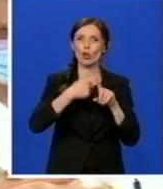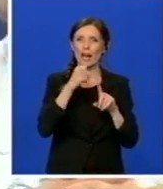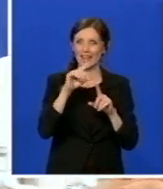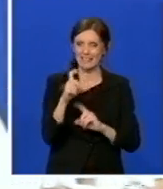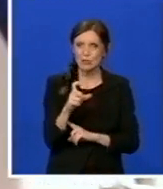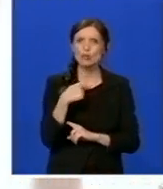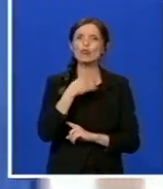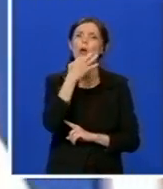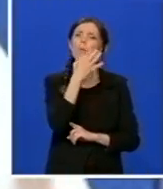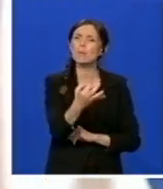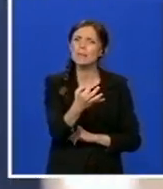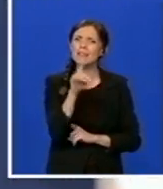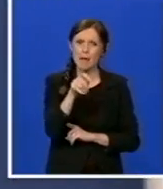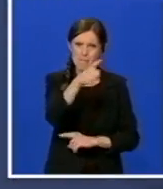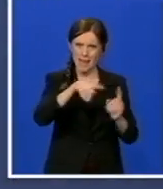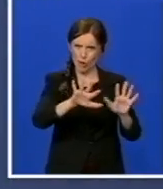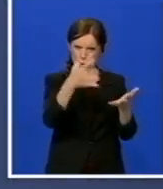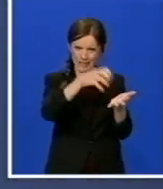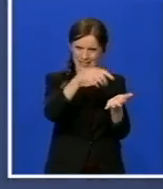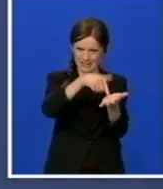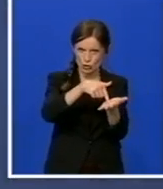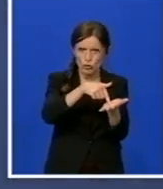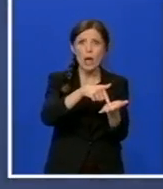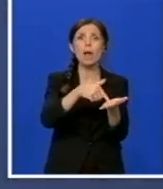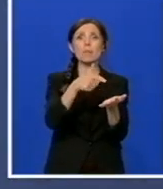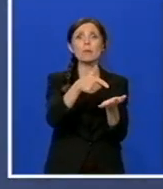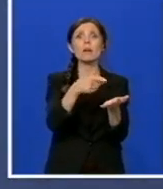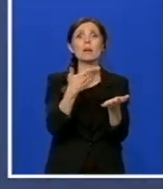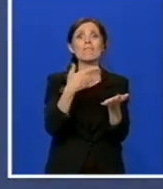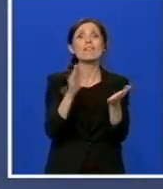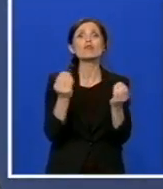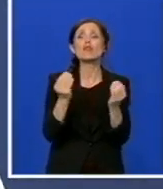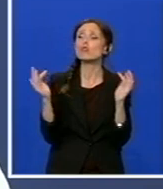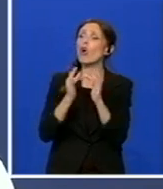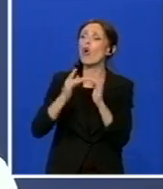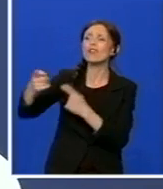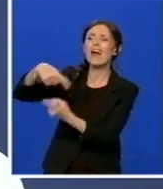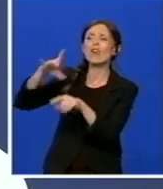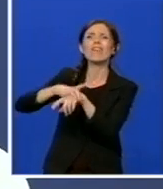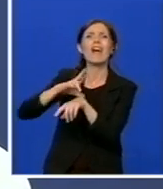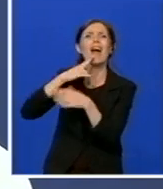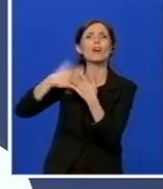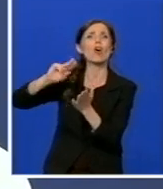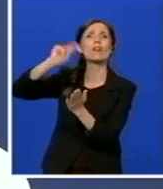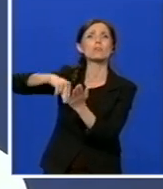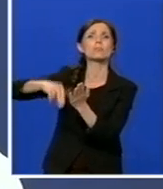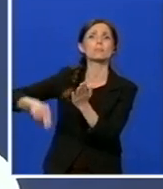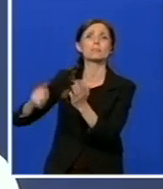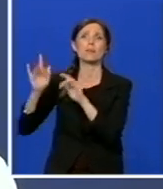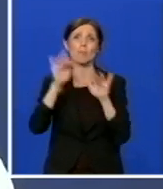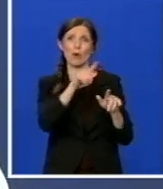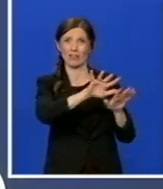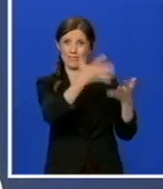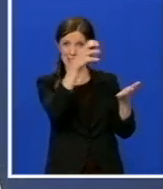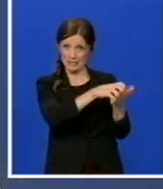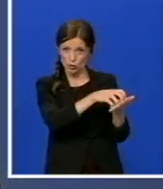iz kriznog štaba uspostavio bilo kakvu vrstu komunikacije sa bilo kojim lekarom koji je potpisao otvoreno pismo? I zamolio bih vas, ukoliko osjećate potrebu,